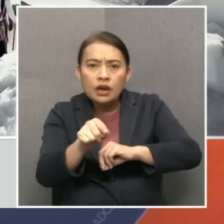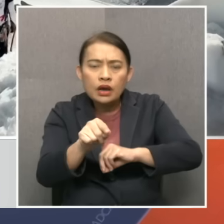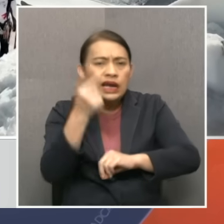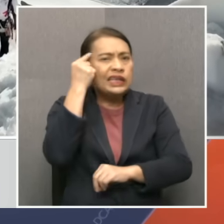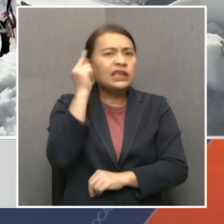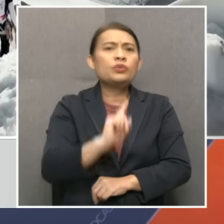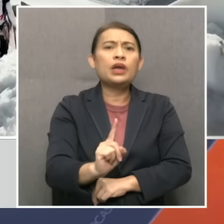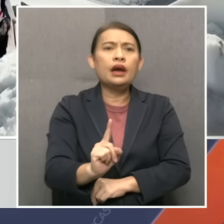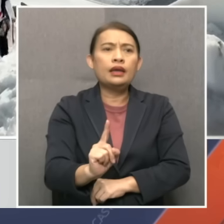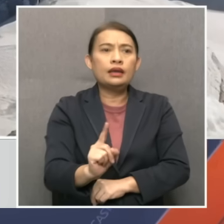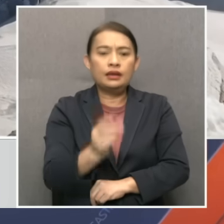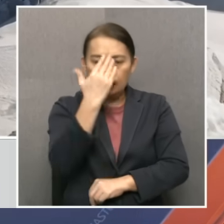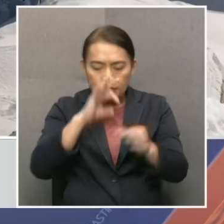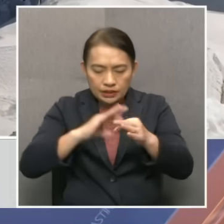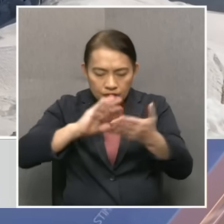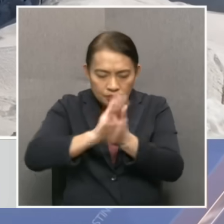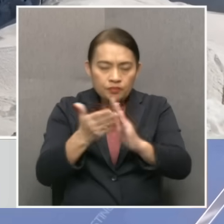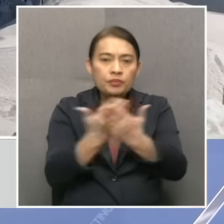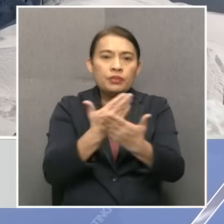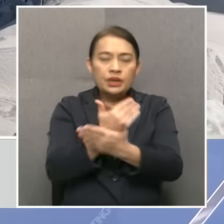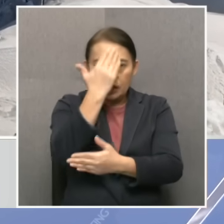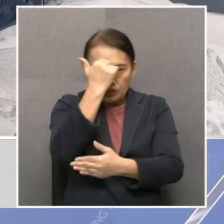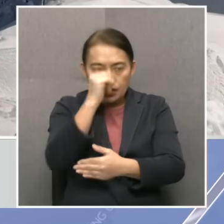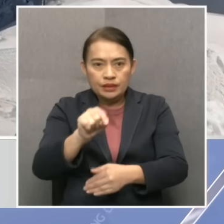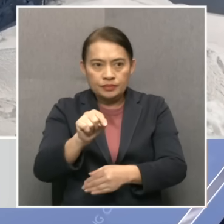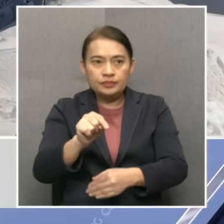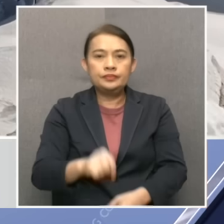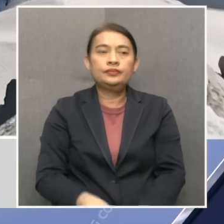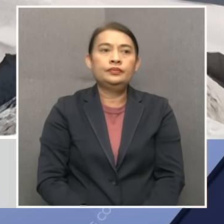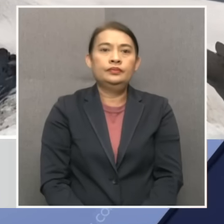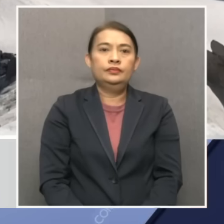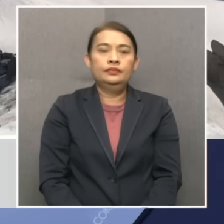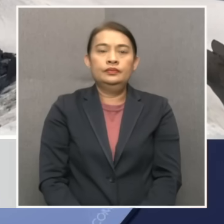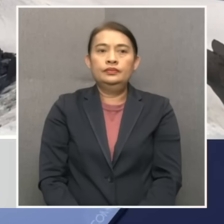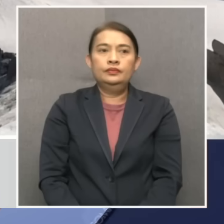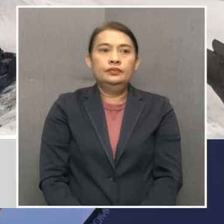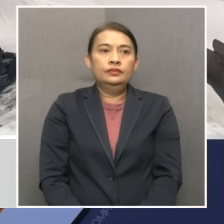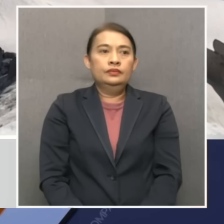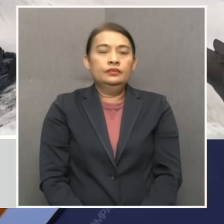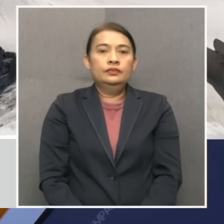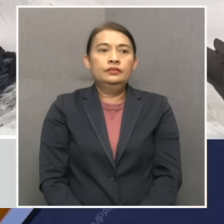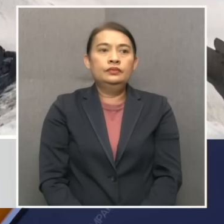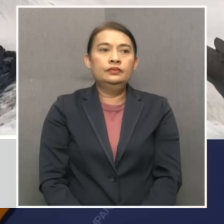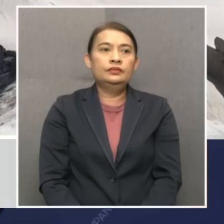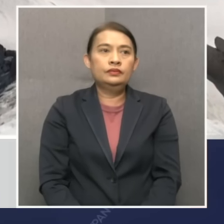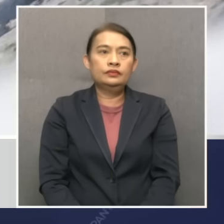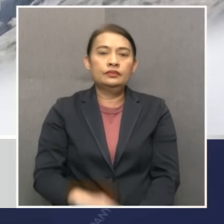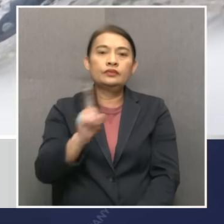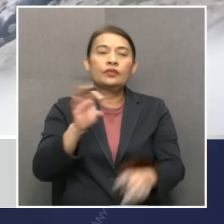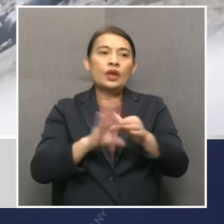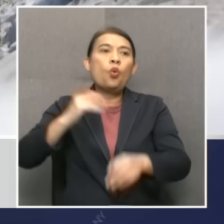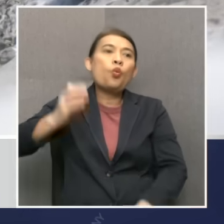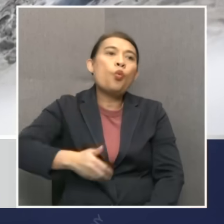บ้างคะ ครับก็อย่างที่เรียนขั้นต้นว่าอุณหภูมิที่สูงขึ้นมาเนี่ยน